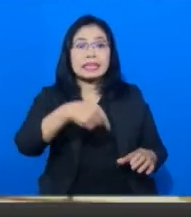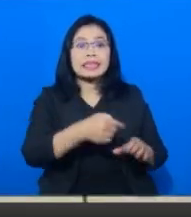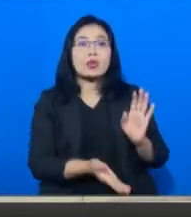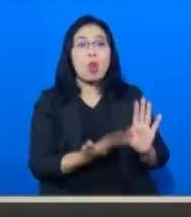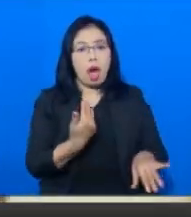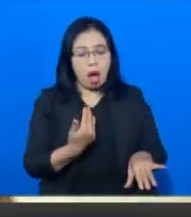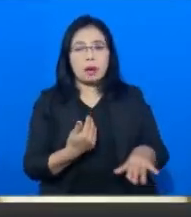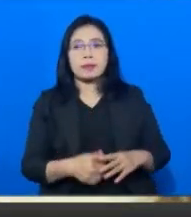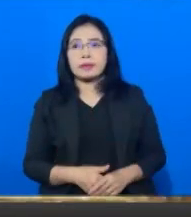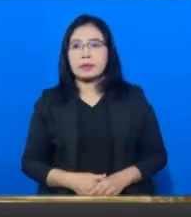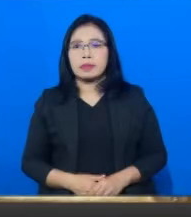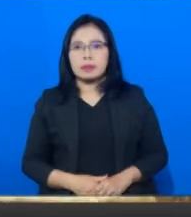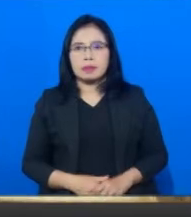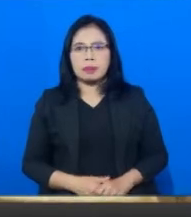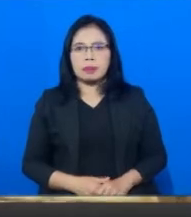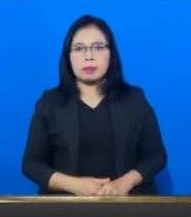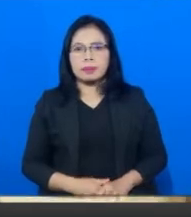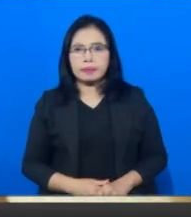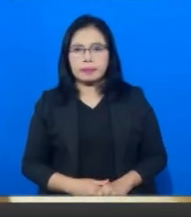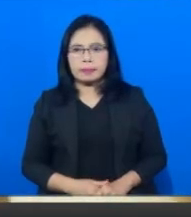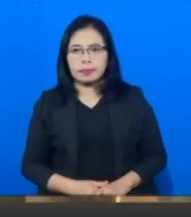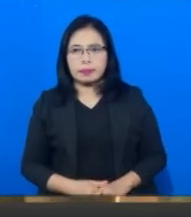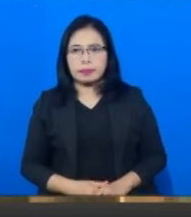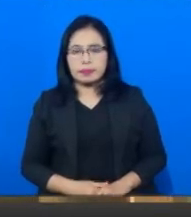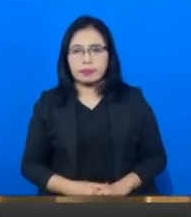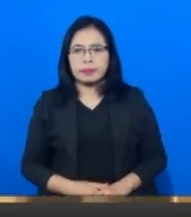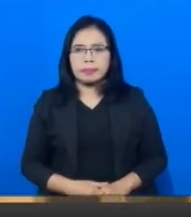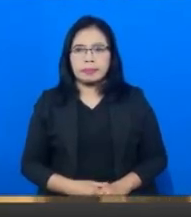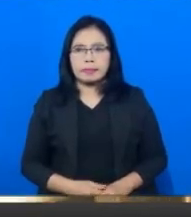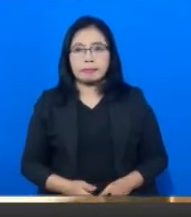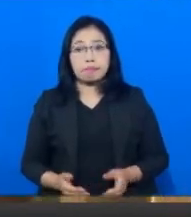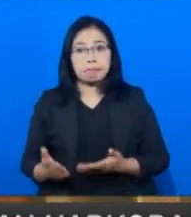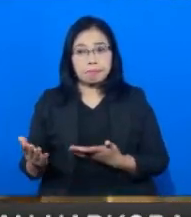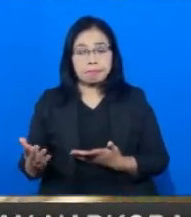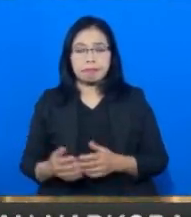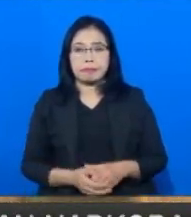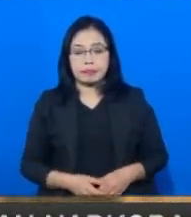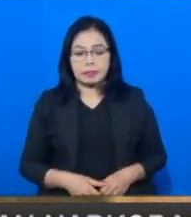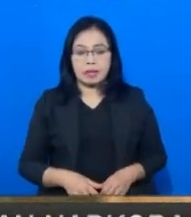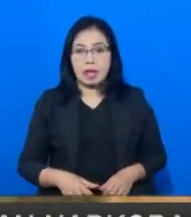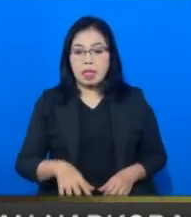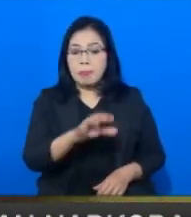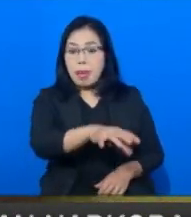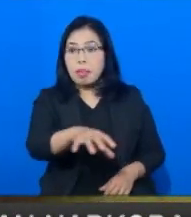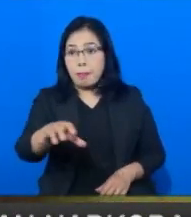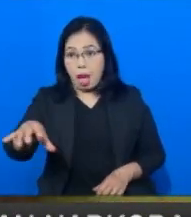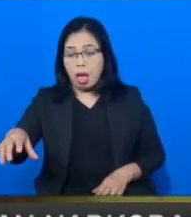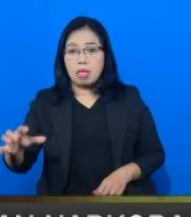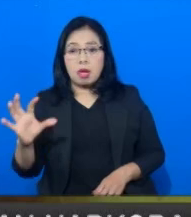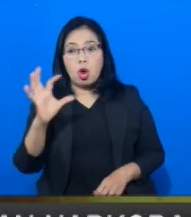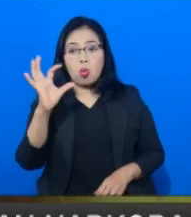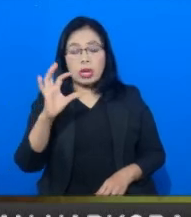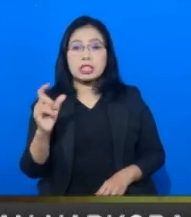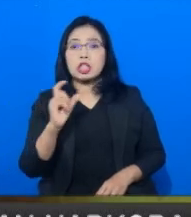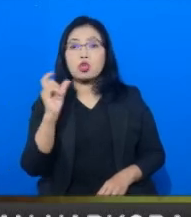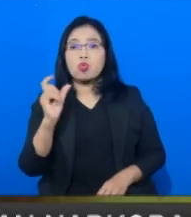Kamar mandi umum atau MCK menjadi mata pencaharian sebagian warga di Kampung Gusuran Baru, Jatinegara ini. Di kampung ini